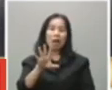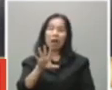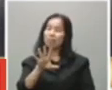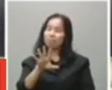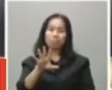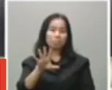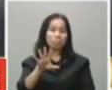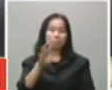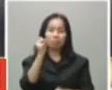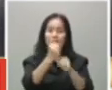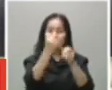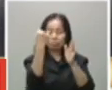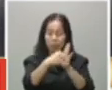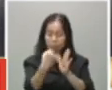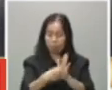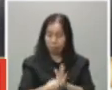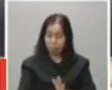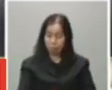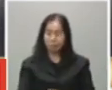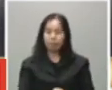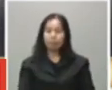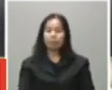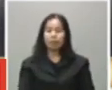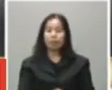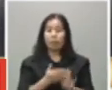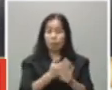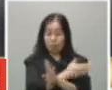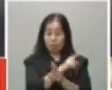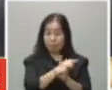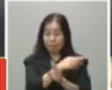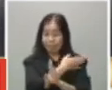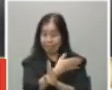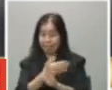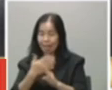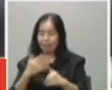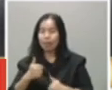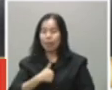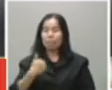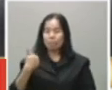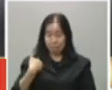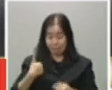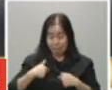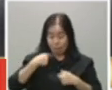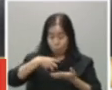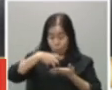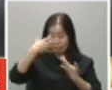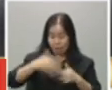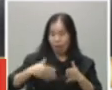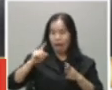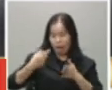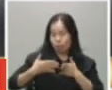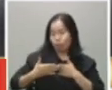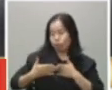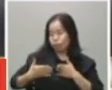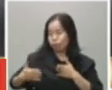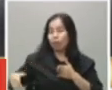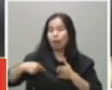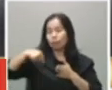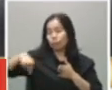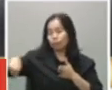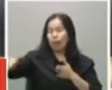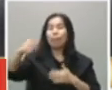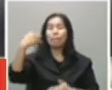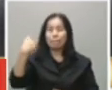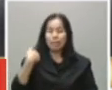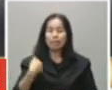านี้ครับแล้วหลังจากผมจะมีอีกหลายคนครับอภิปรายครบถ้วนทุกข้อห